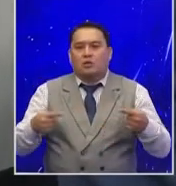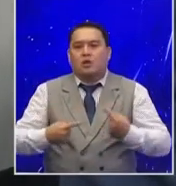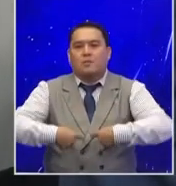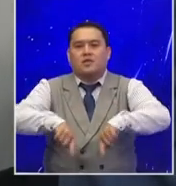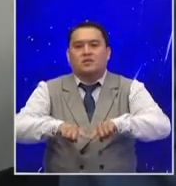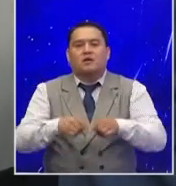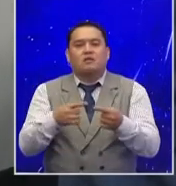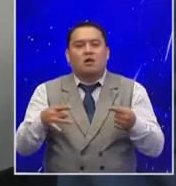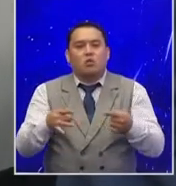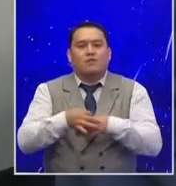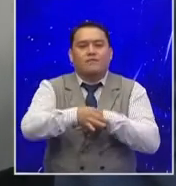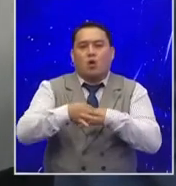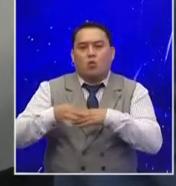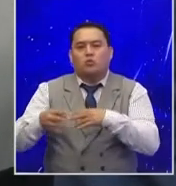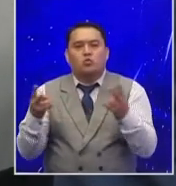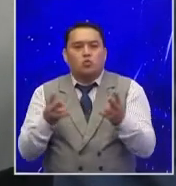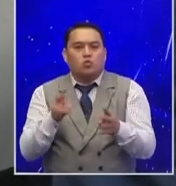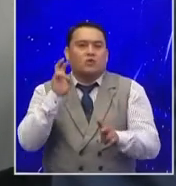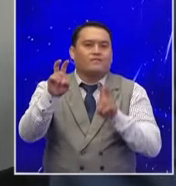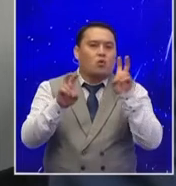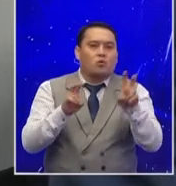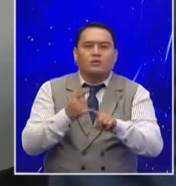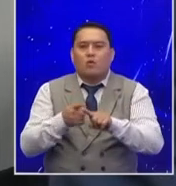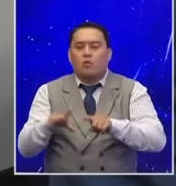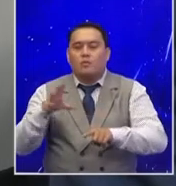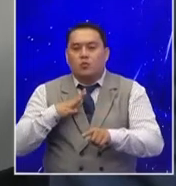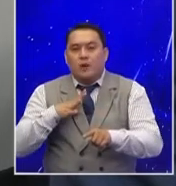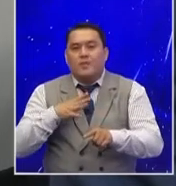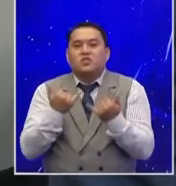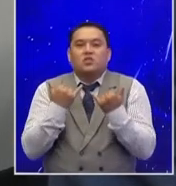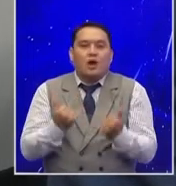уголках района, отчего жители были вынуждены слоняться от одной двери до другой.